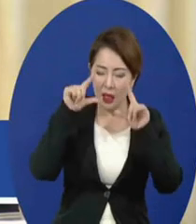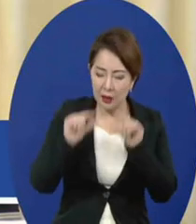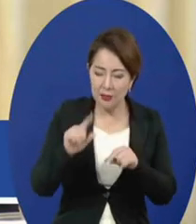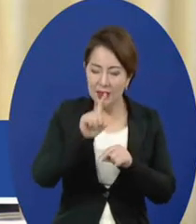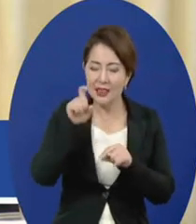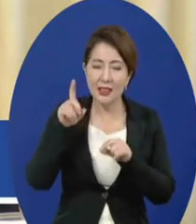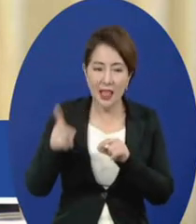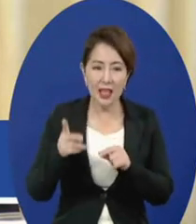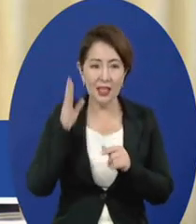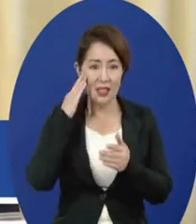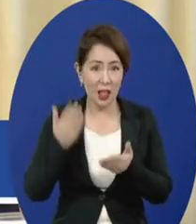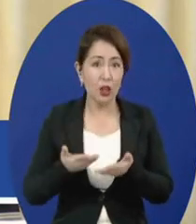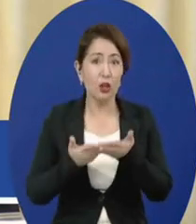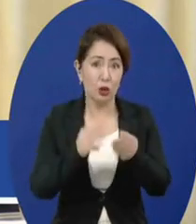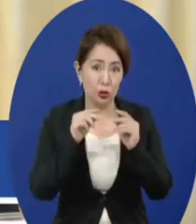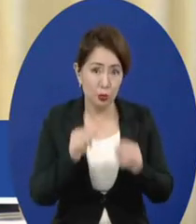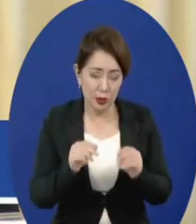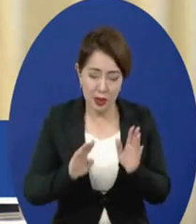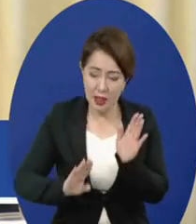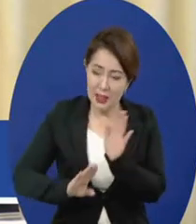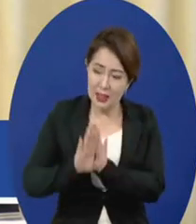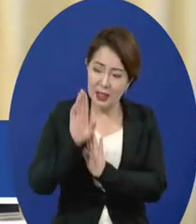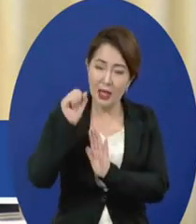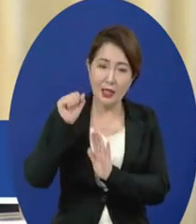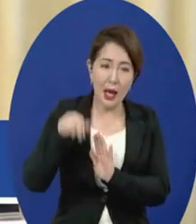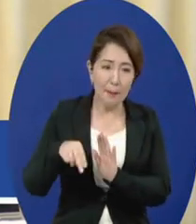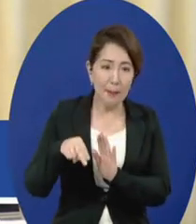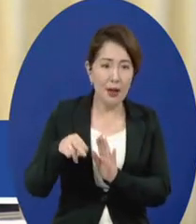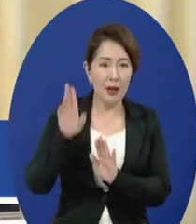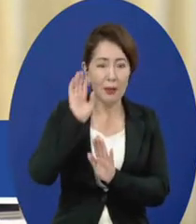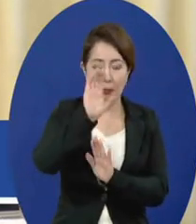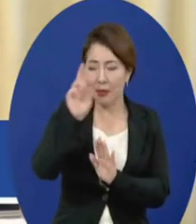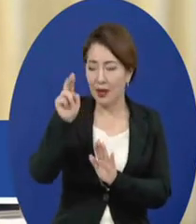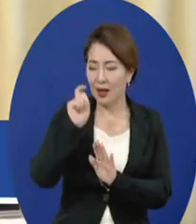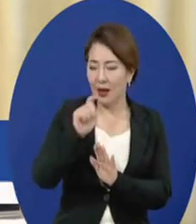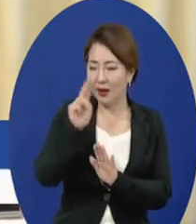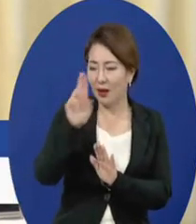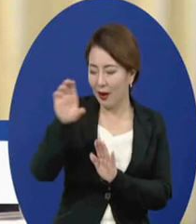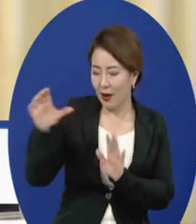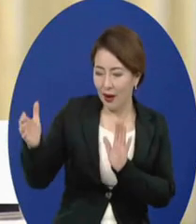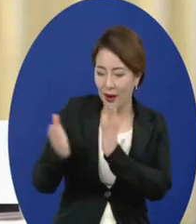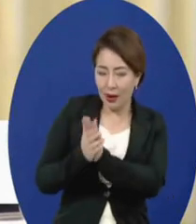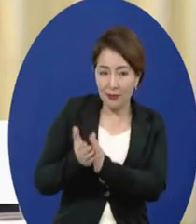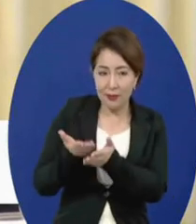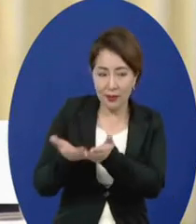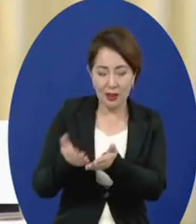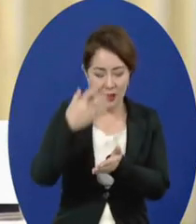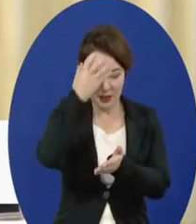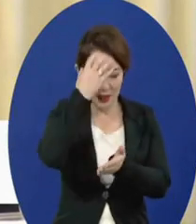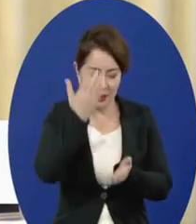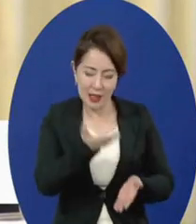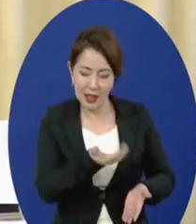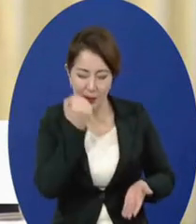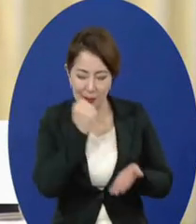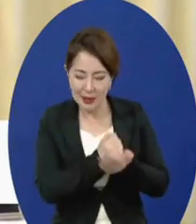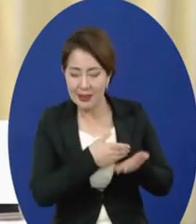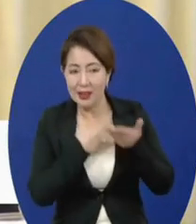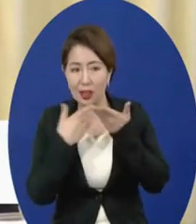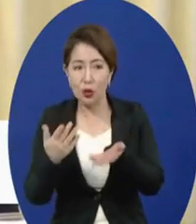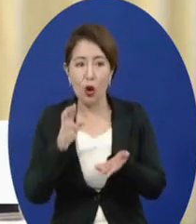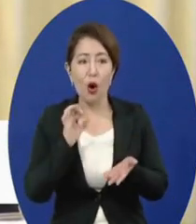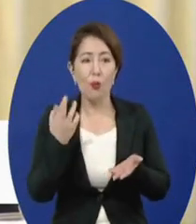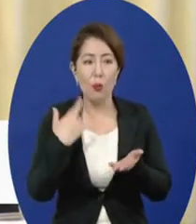болгож олно. Стартапын компаниудтайгаа нийлээд засгийн газар батланд алт гаргаад бонд босгох тал дээр ч анхаарч